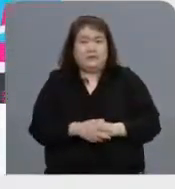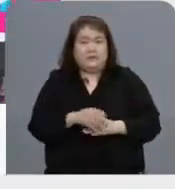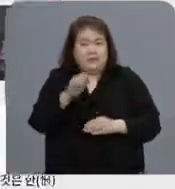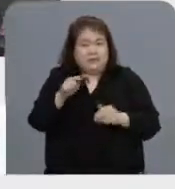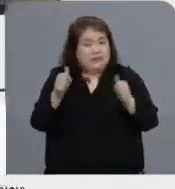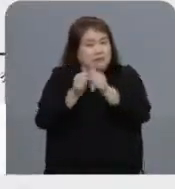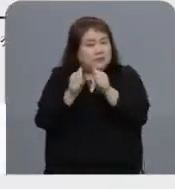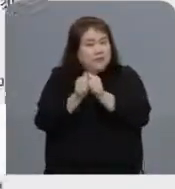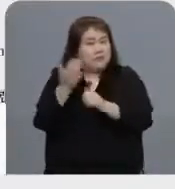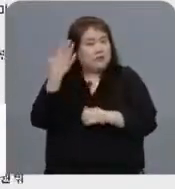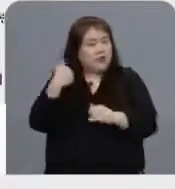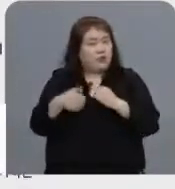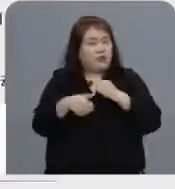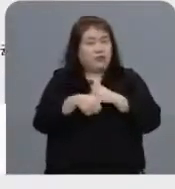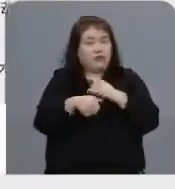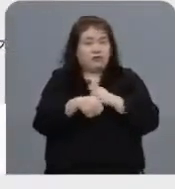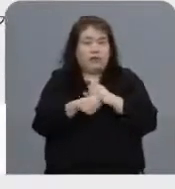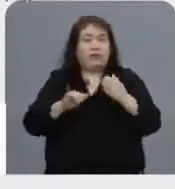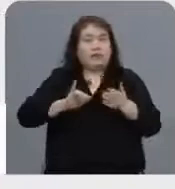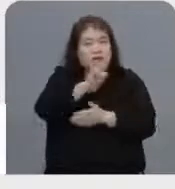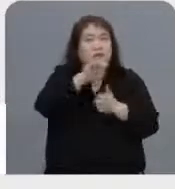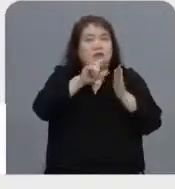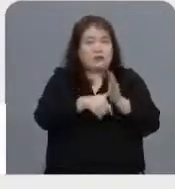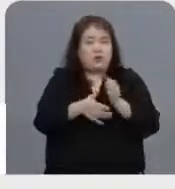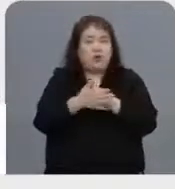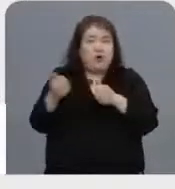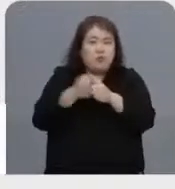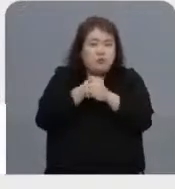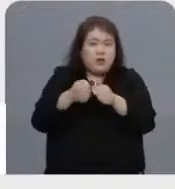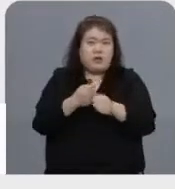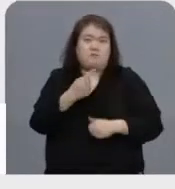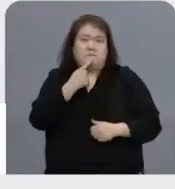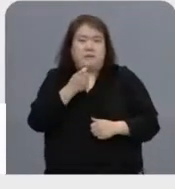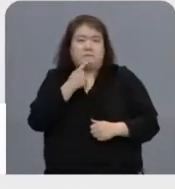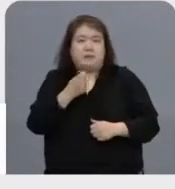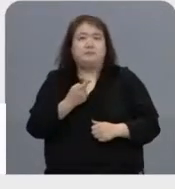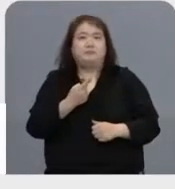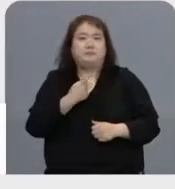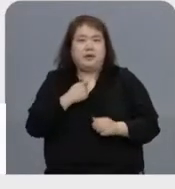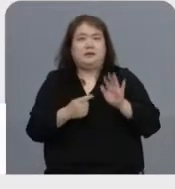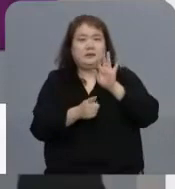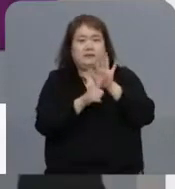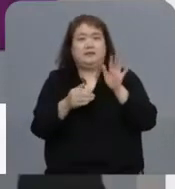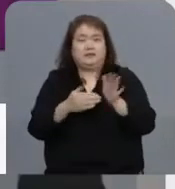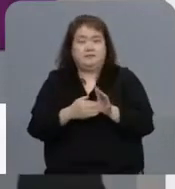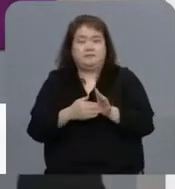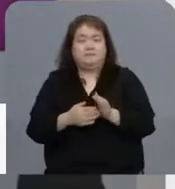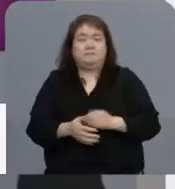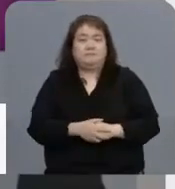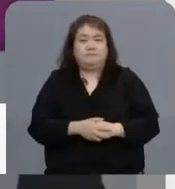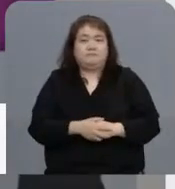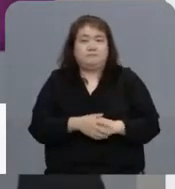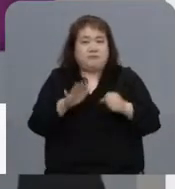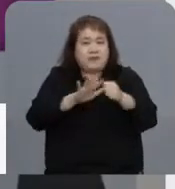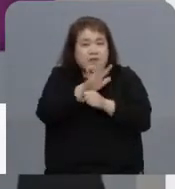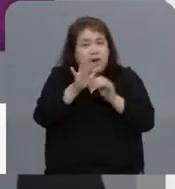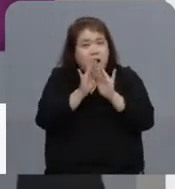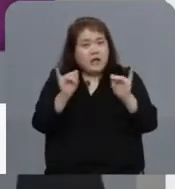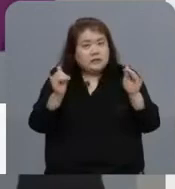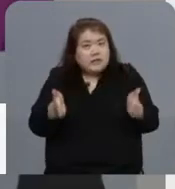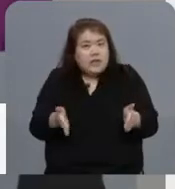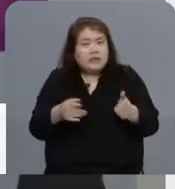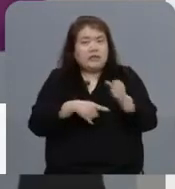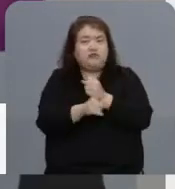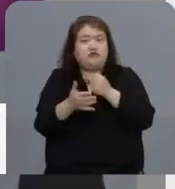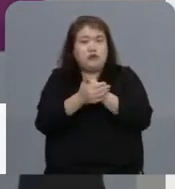남성은 전 여자친구와 사귀던 당시에도 폭행하고 협박한 것으로 드러났습니다 사랑하는 사이라는 이후로